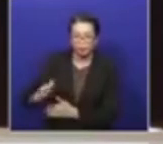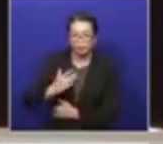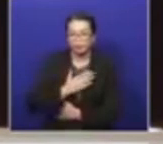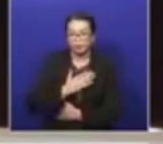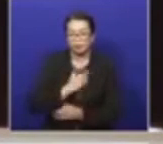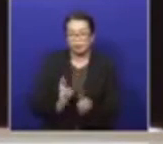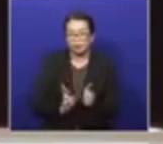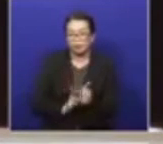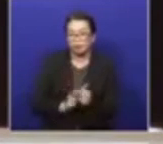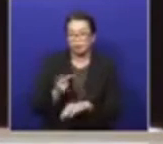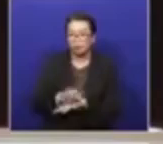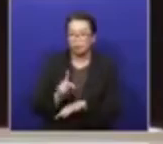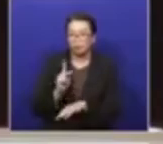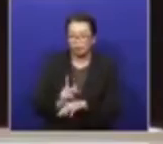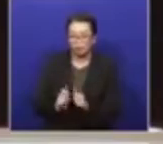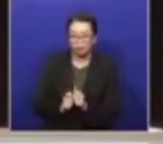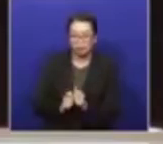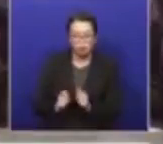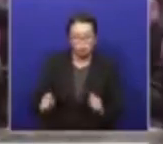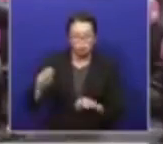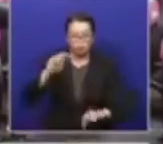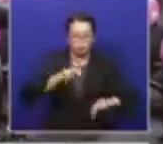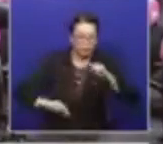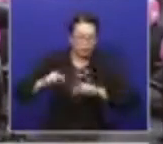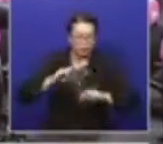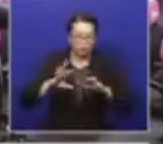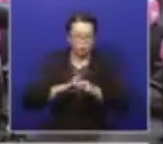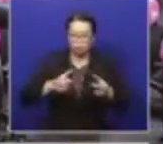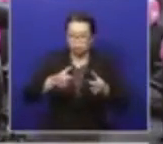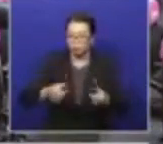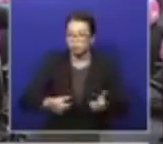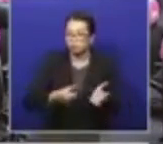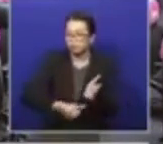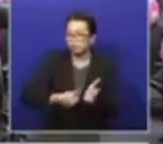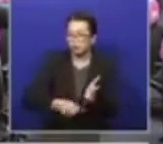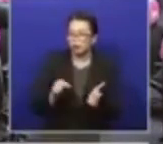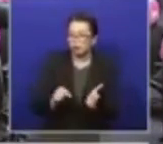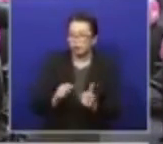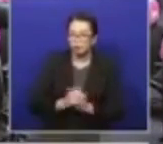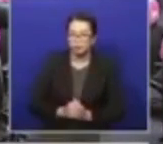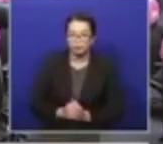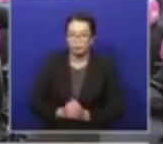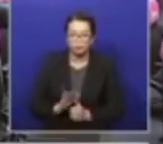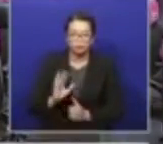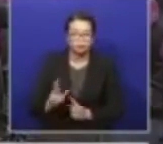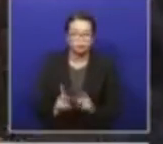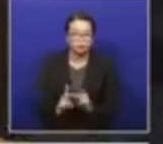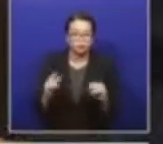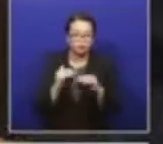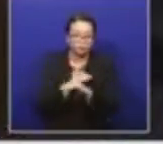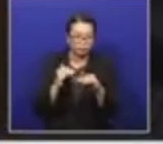องประธานอนุกรรมาธิการพิจารณาความปลอดภัยทางถนนนะครับของกรรมาธิการคมนาค